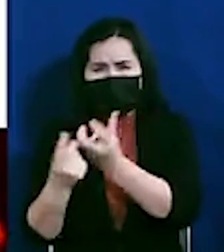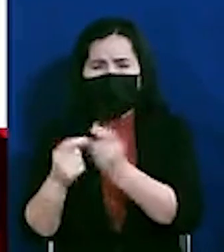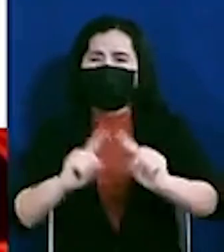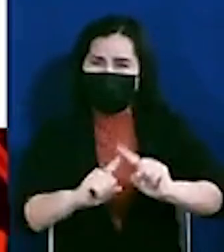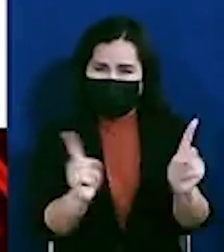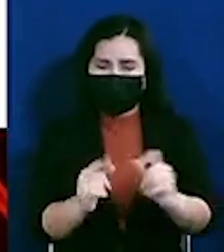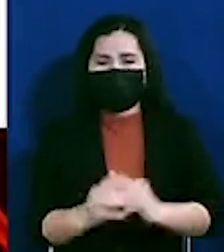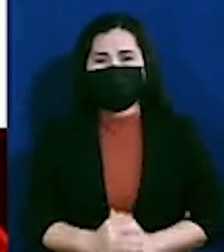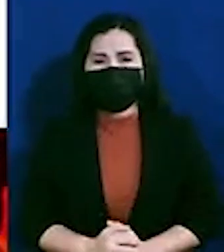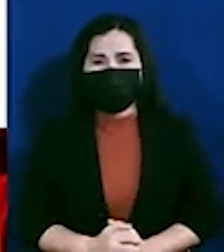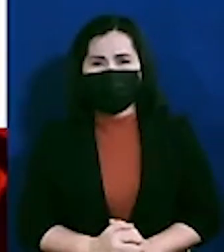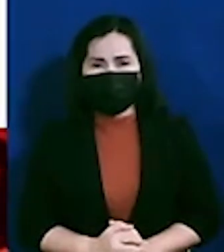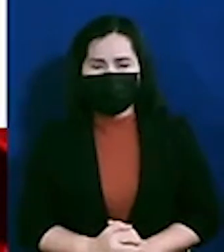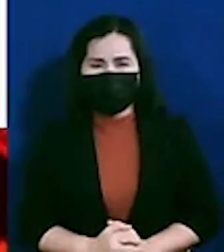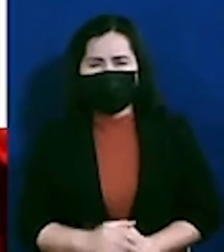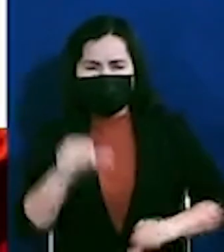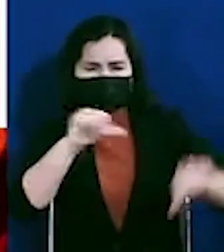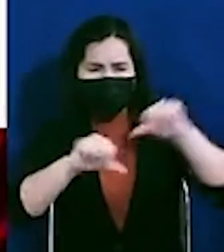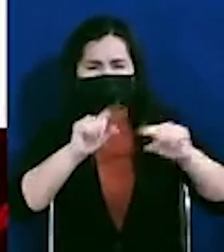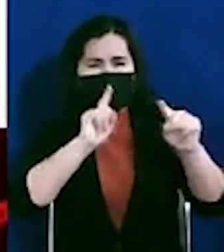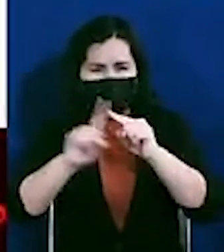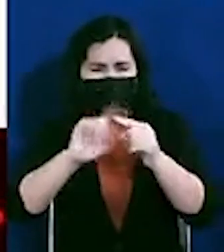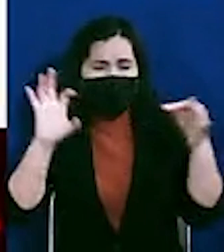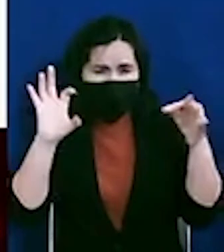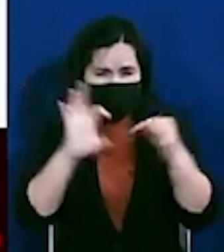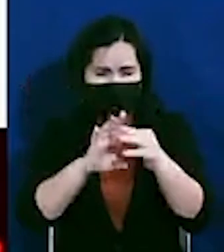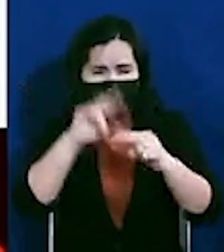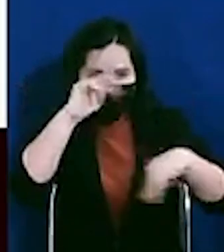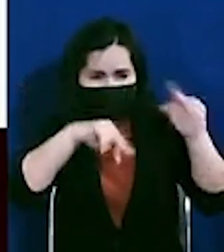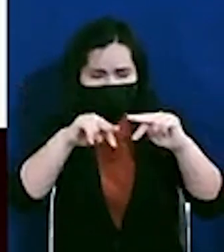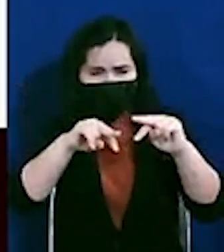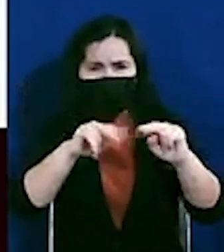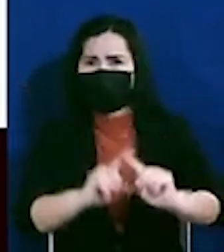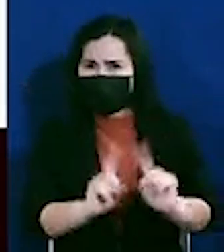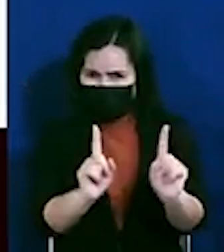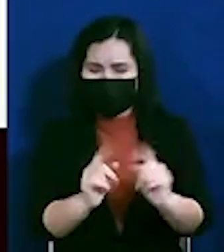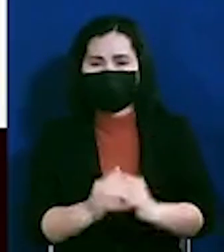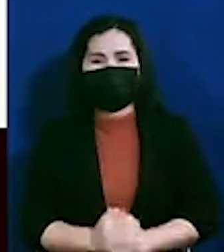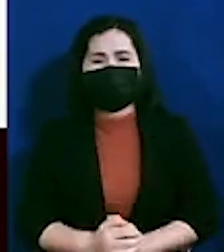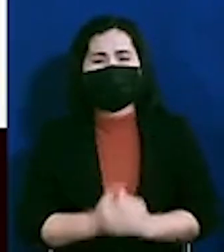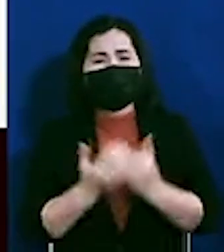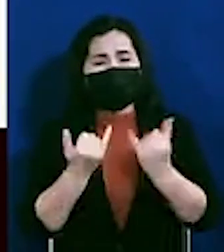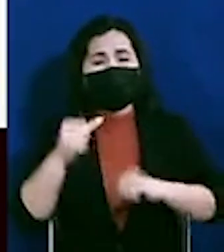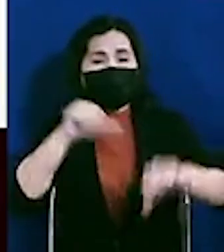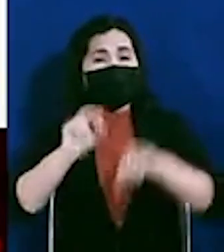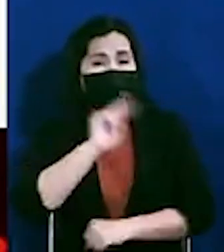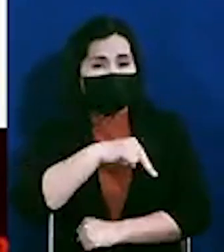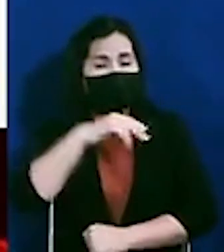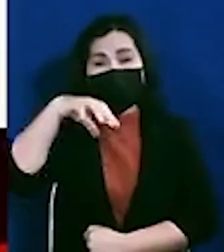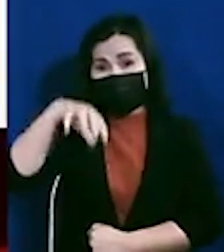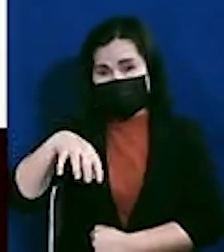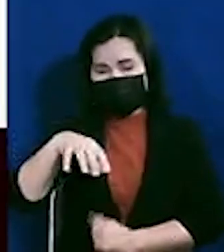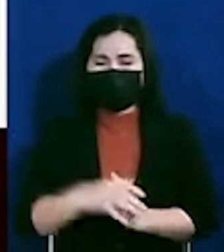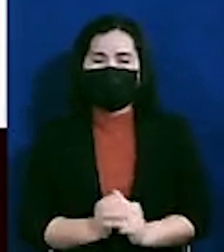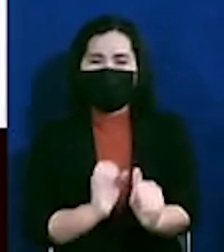ตัวทำละลายสารเคมีอะไรที่จะใช้ด้วยน้ำยาที่ตรวจด้วยนะครับเอ่อตัวพี่กษัตริย์การแพ่งเนี่ยได้ออก